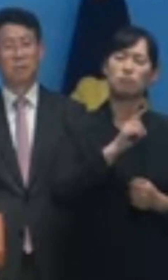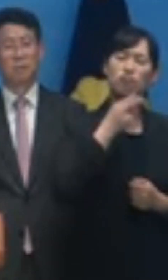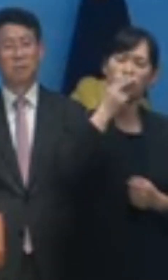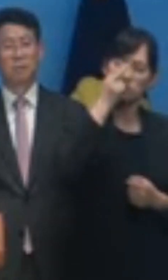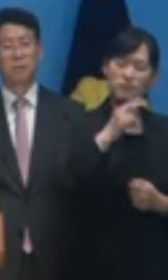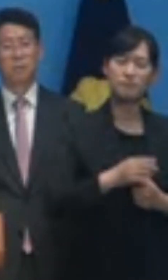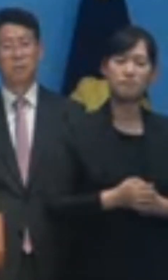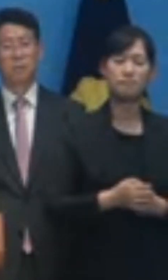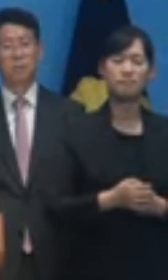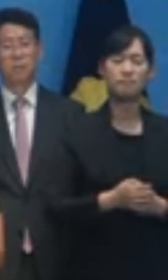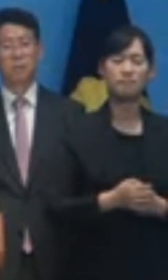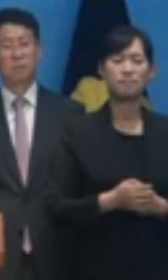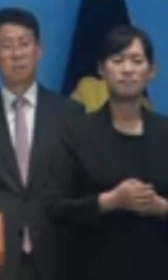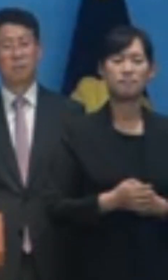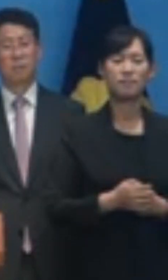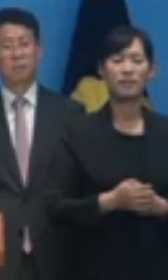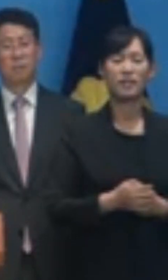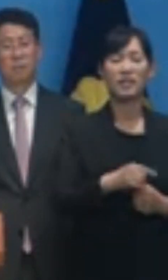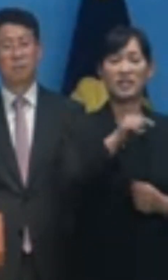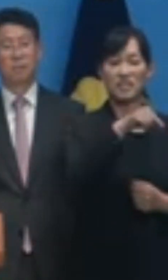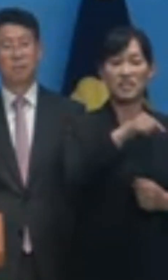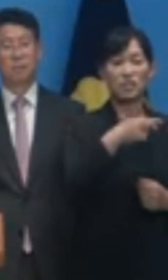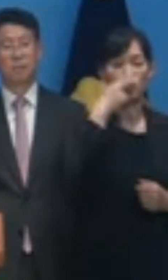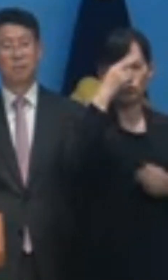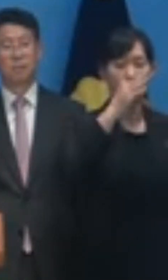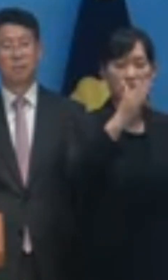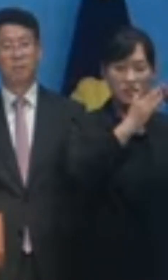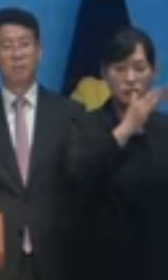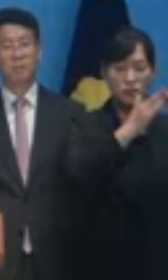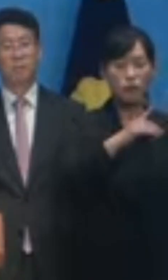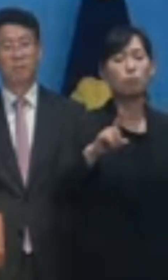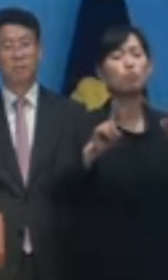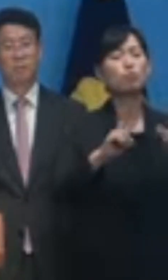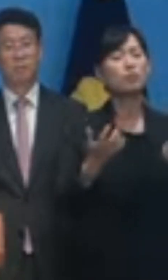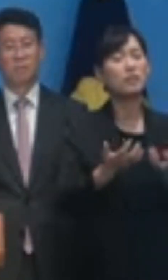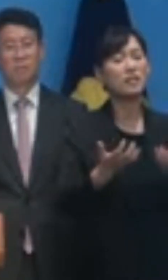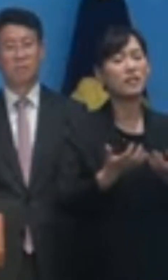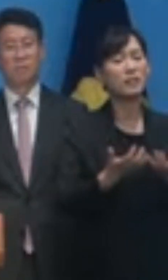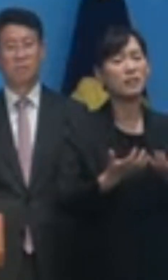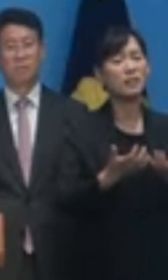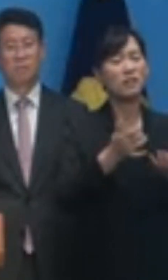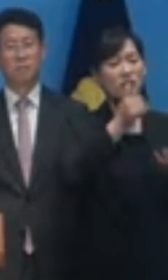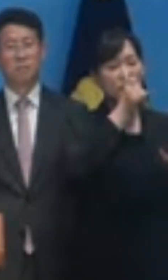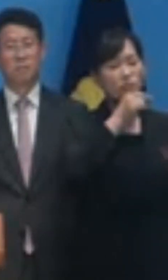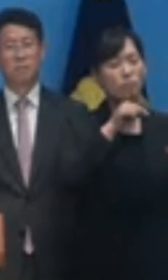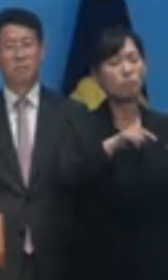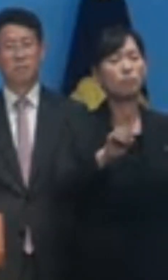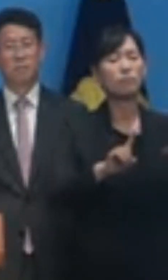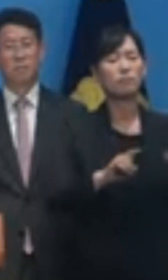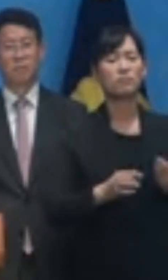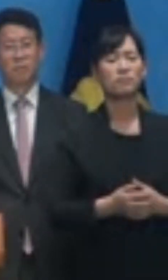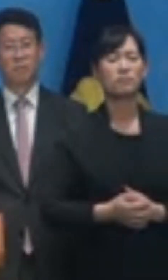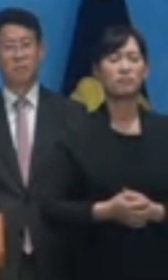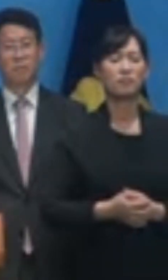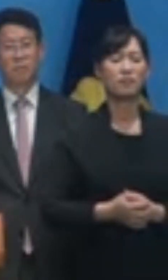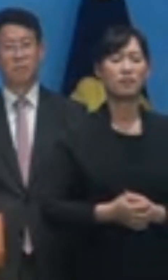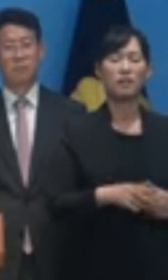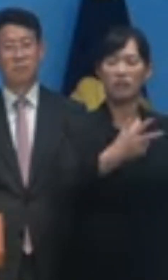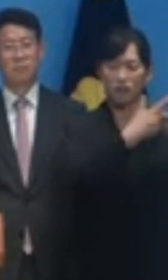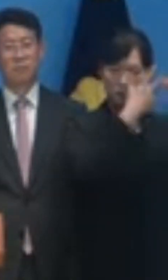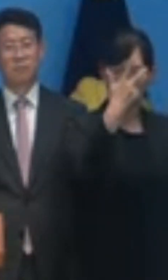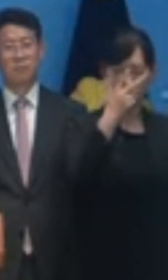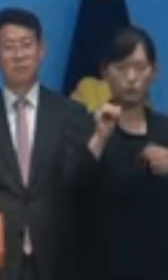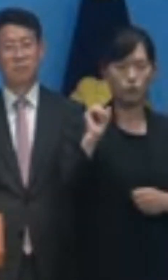술집입니까? 그 술집에서 도대체 무슨 일이 있었던 겁니까? 이재명